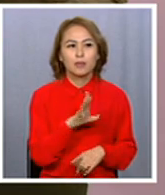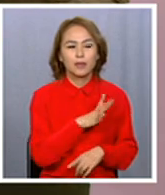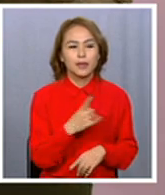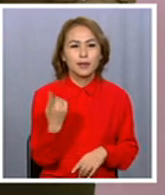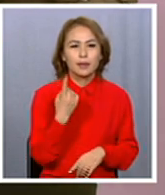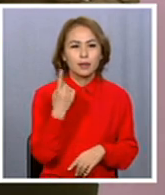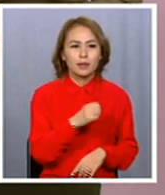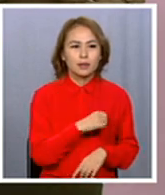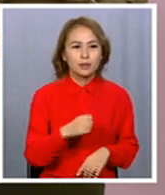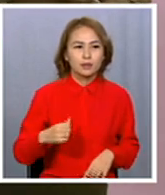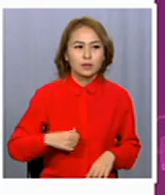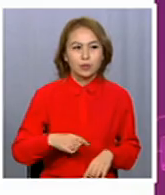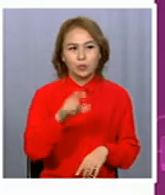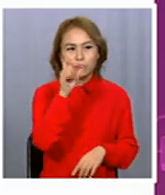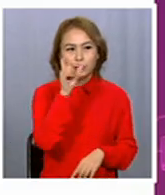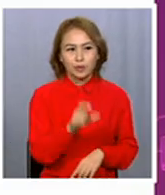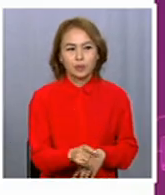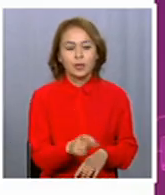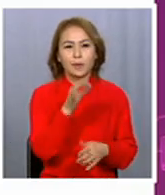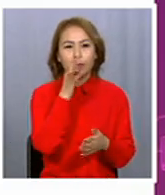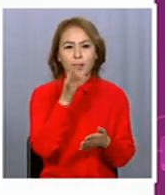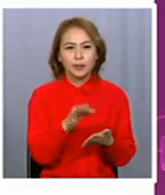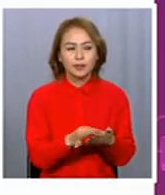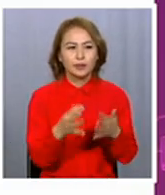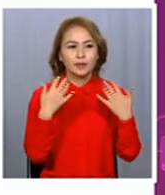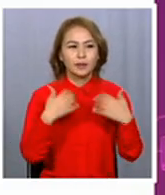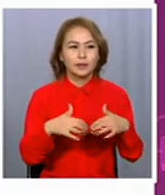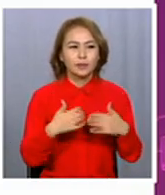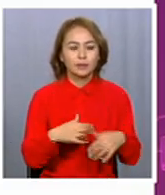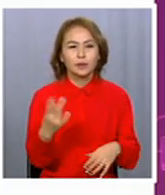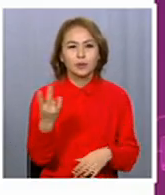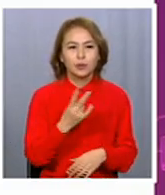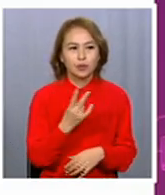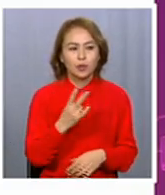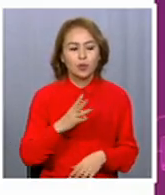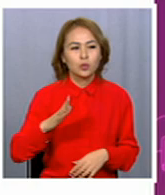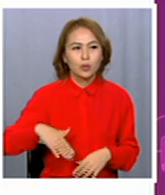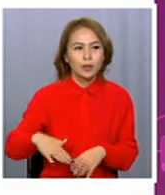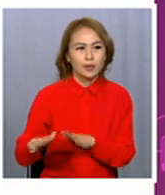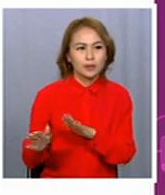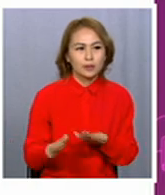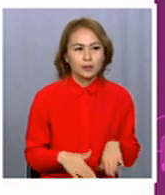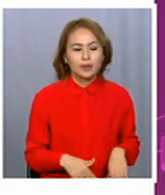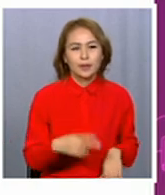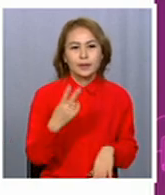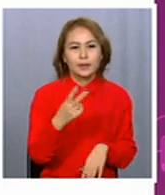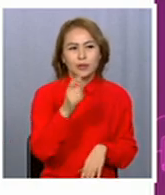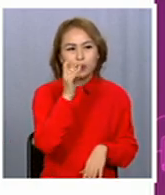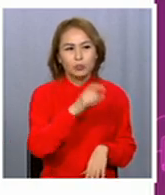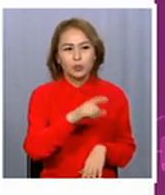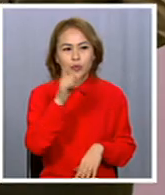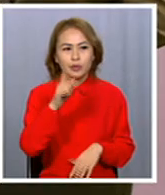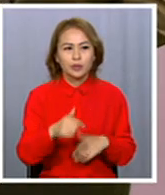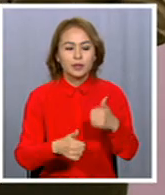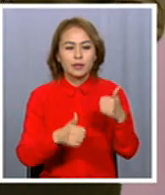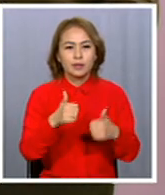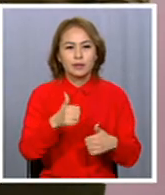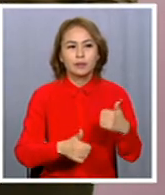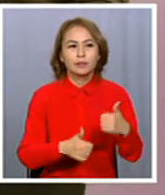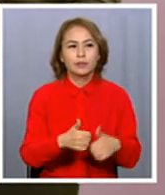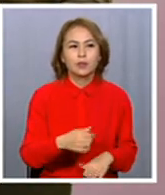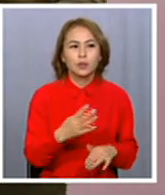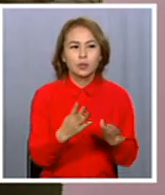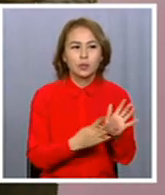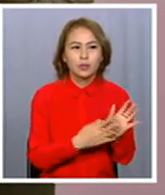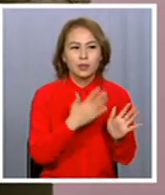алдымен өрнектердің мәндерін есептей баламыз. Содан кейін екі бөлшекті салыстырамыз. 9-дан